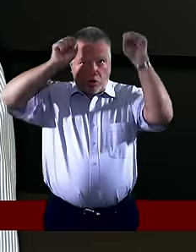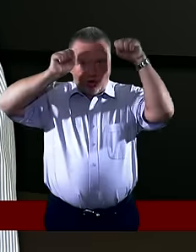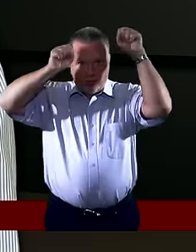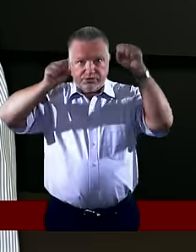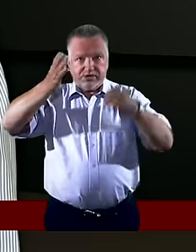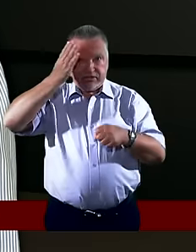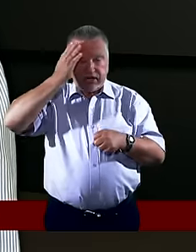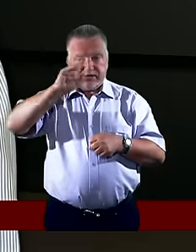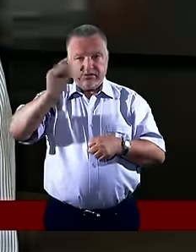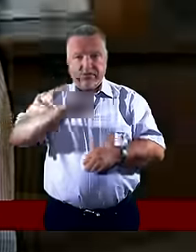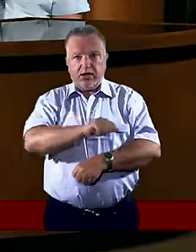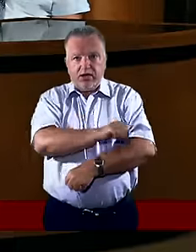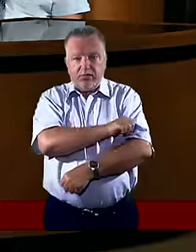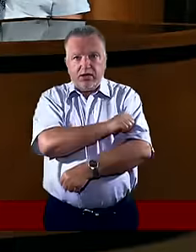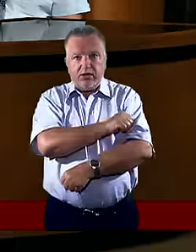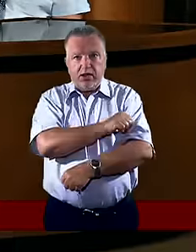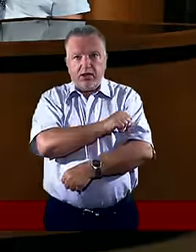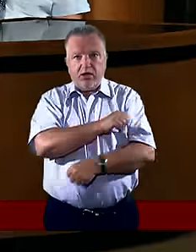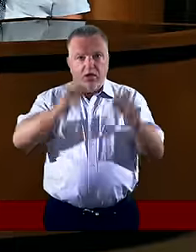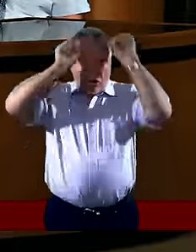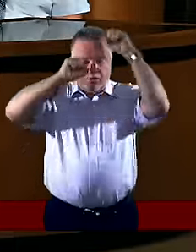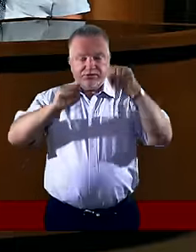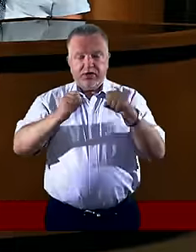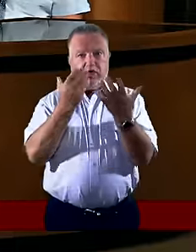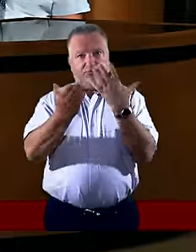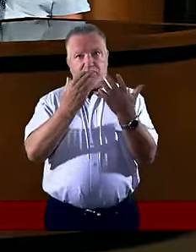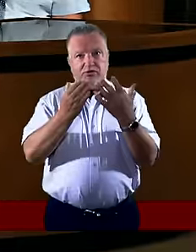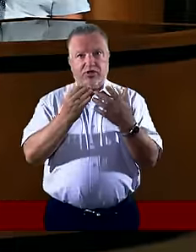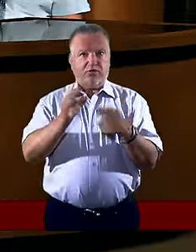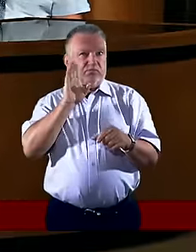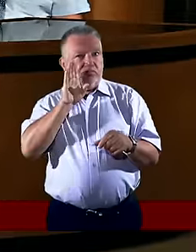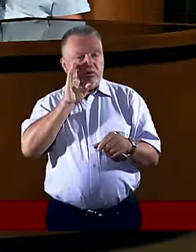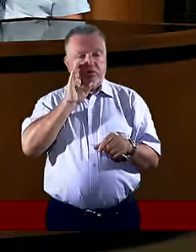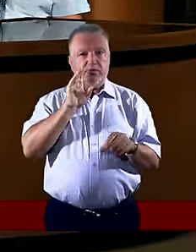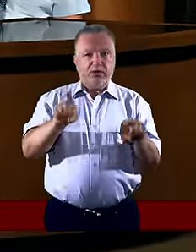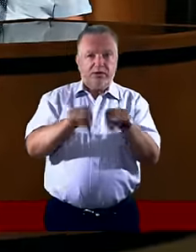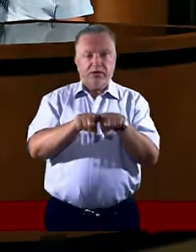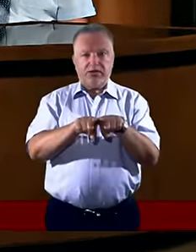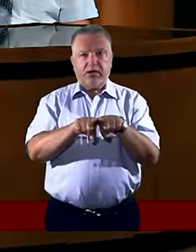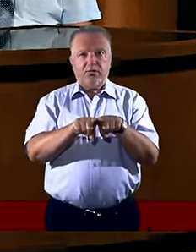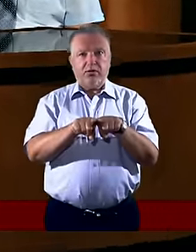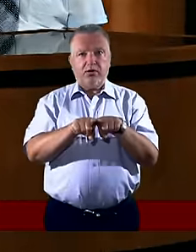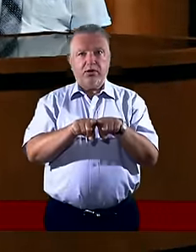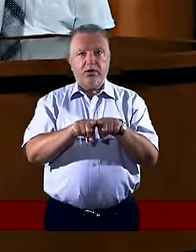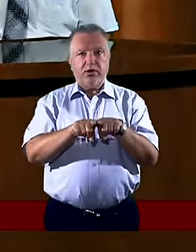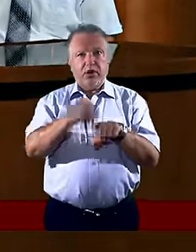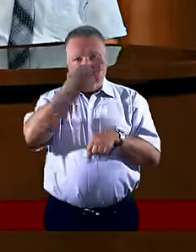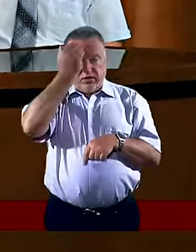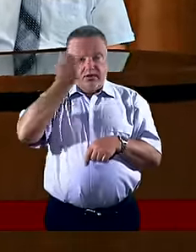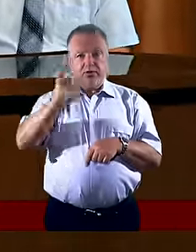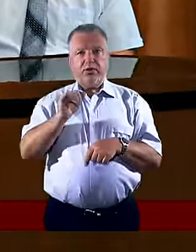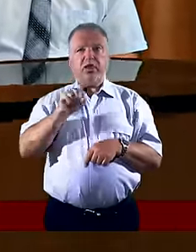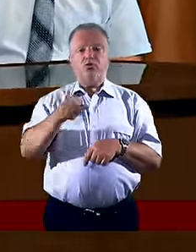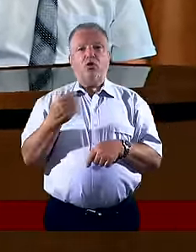imieniu? Przecież owce wyglądają każda tak samo, byśmy powiedzieli, nie? A jednak. Ja nie wiem, jak to było